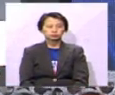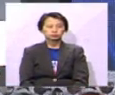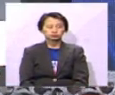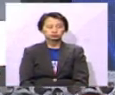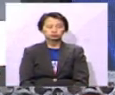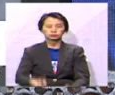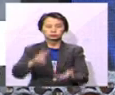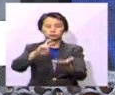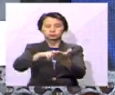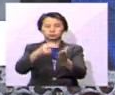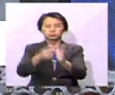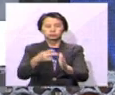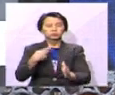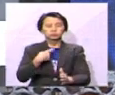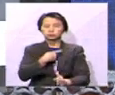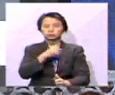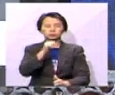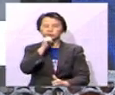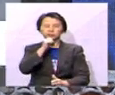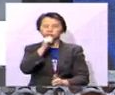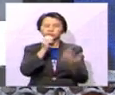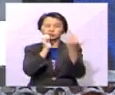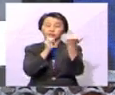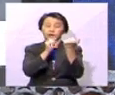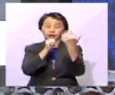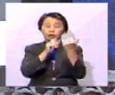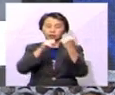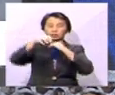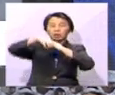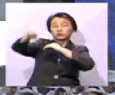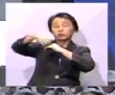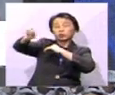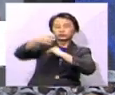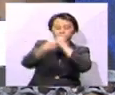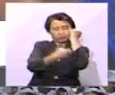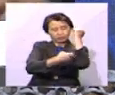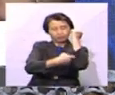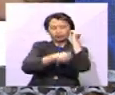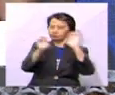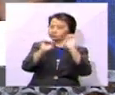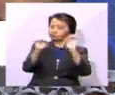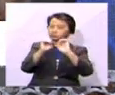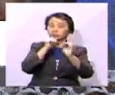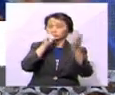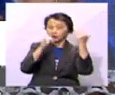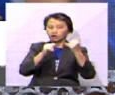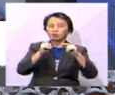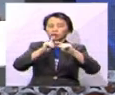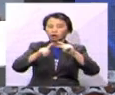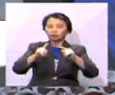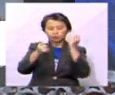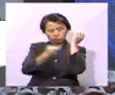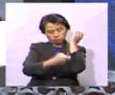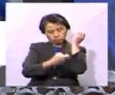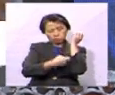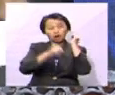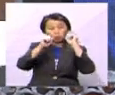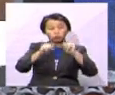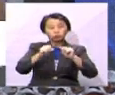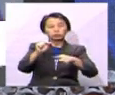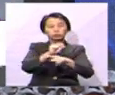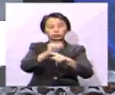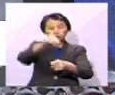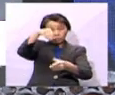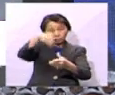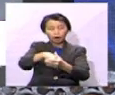Artinya kita tidak mengharapkan hanya ekspor saja. Tetapi penggunaan domestik ini akan